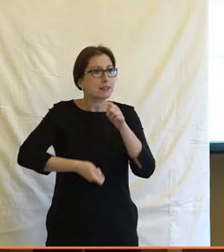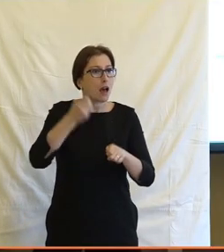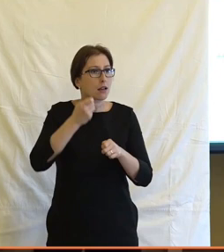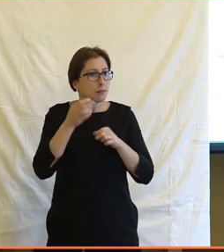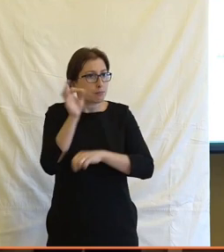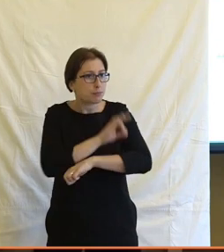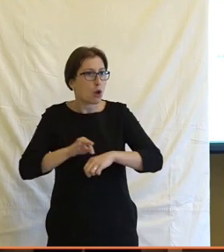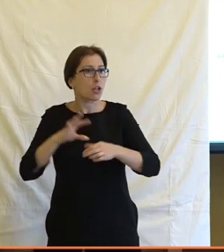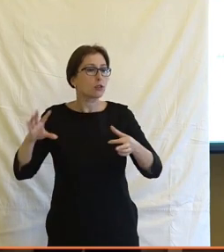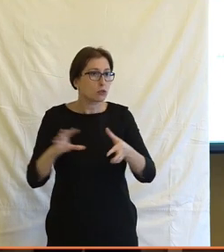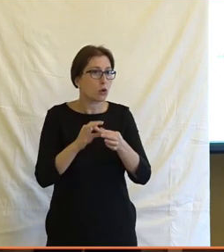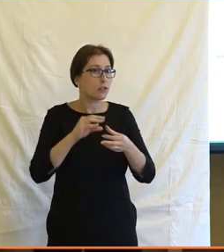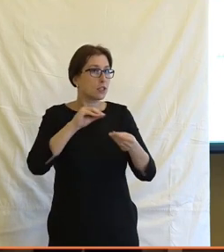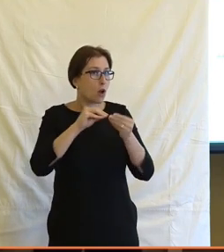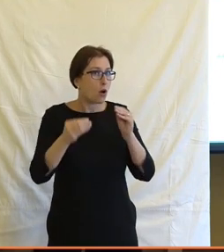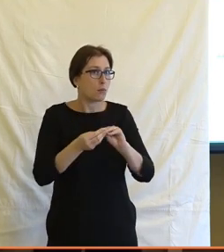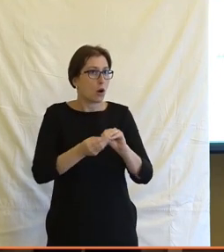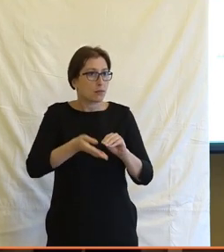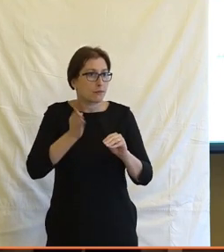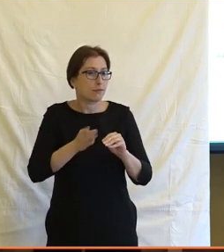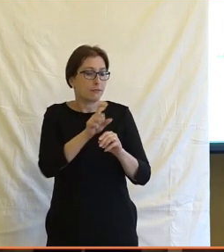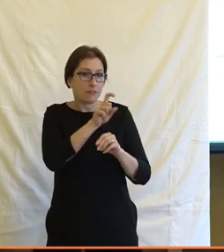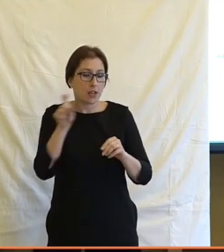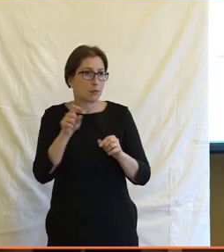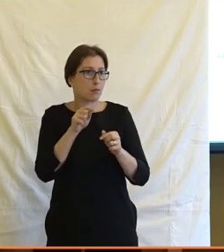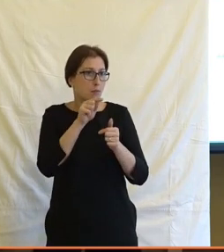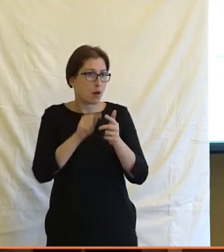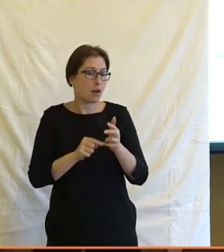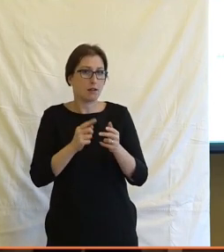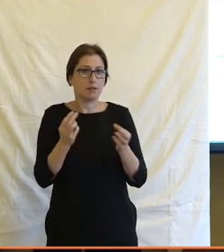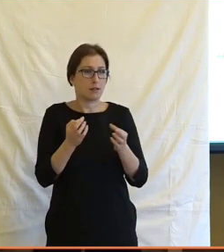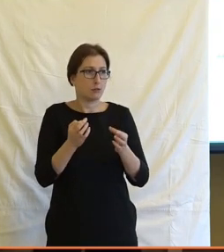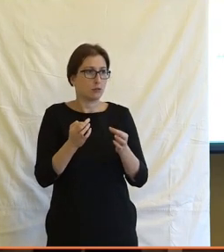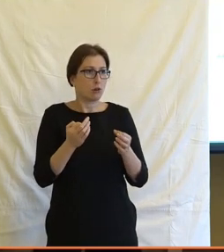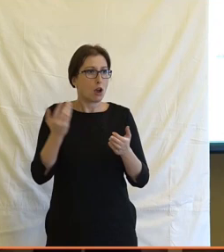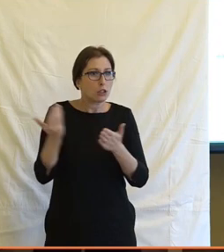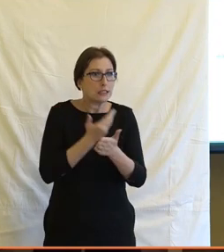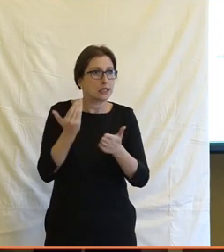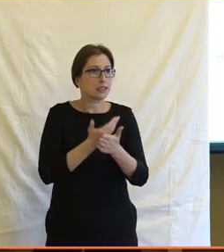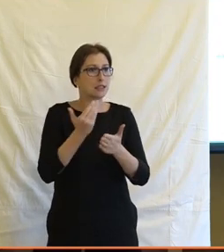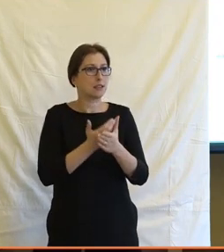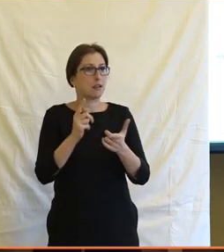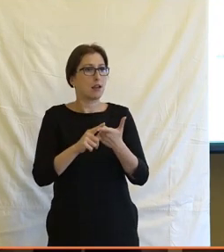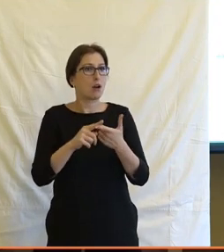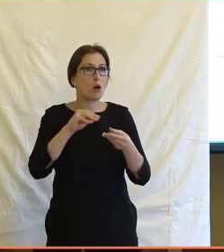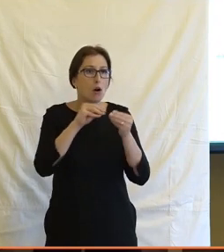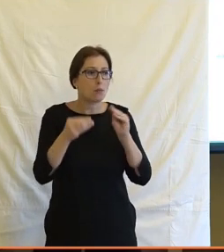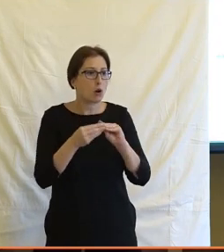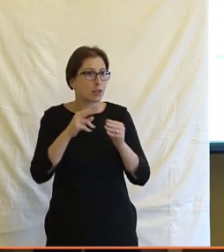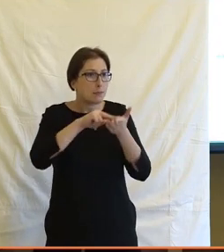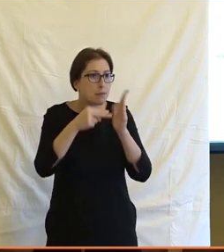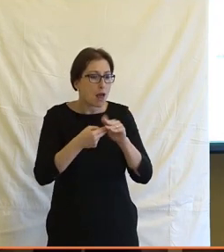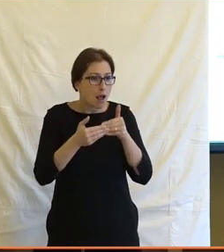řekněme, podnikání. Něco, co má nějakou, řekněme, nějakou ziskovost, nějaký business plán, když to tak